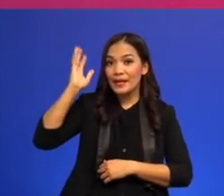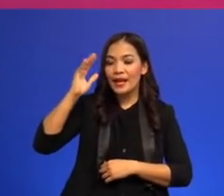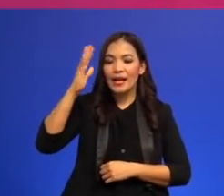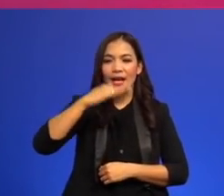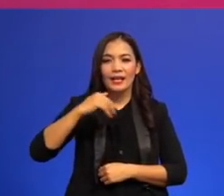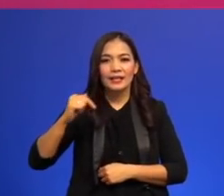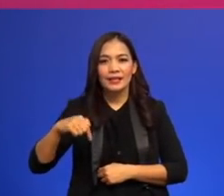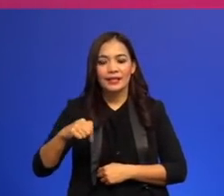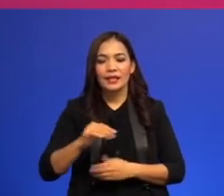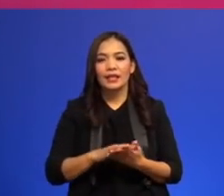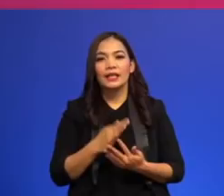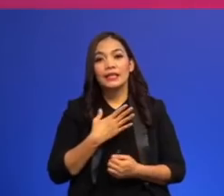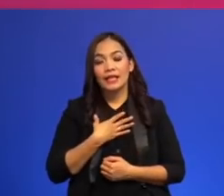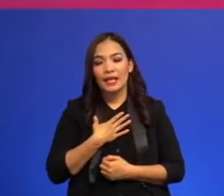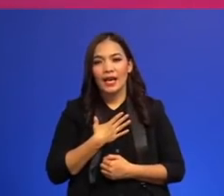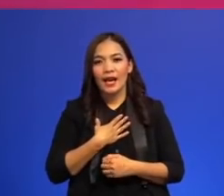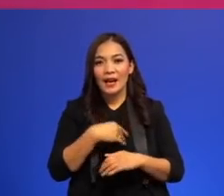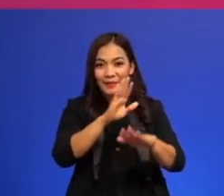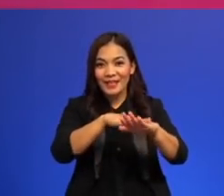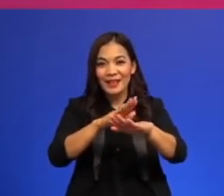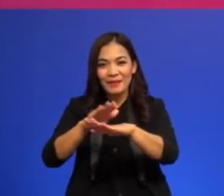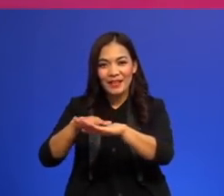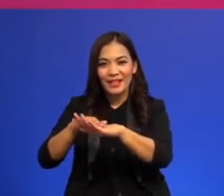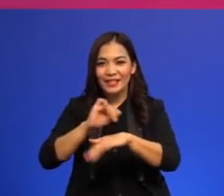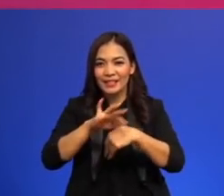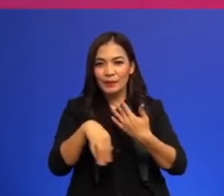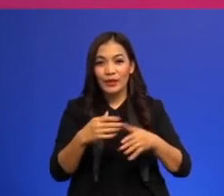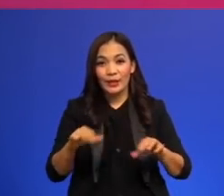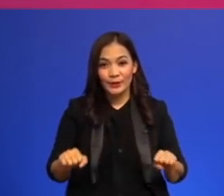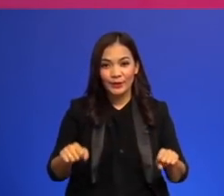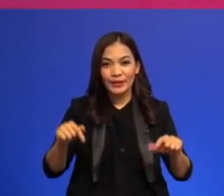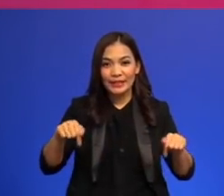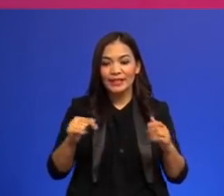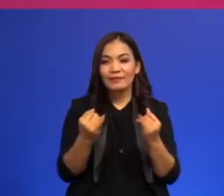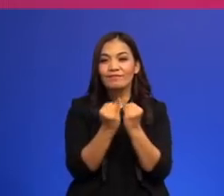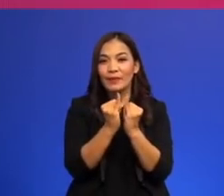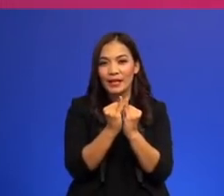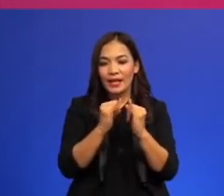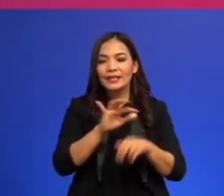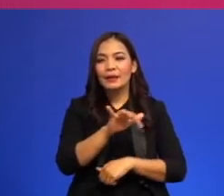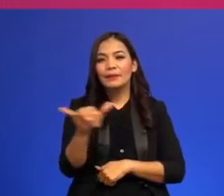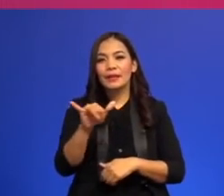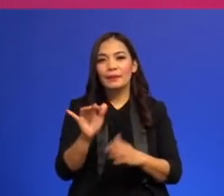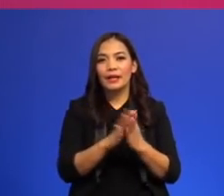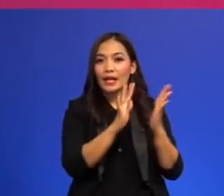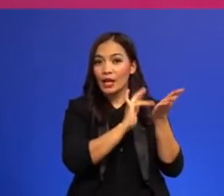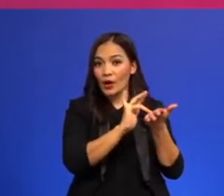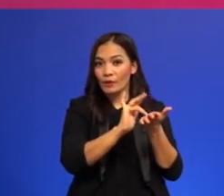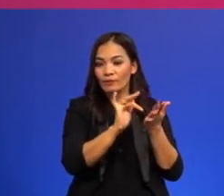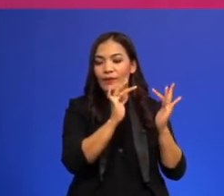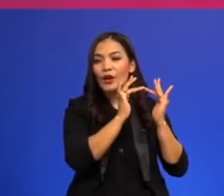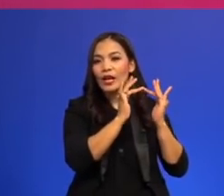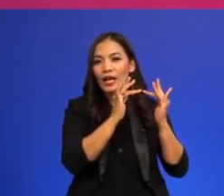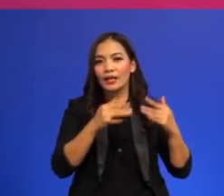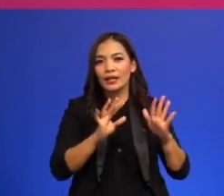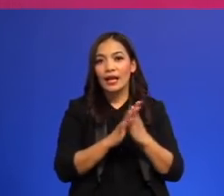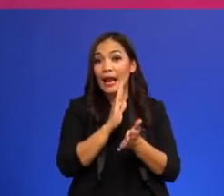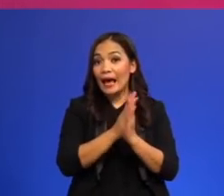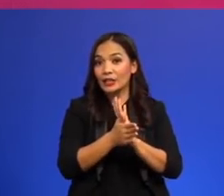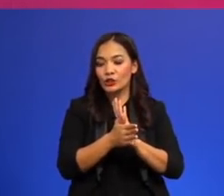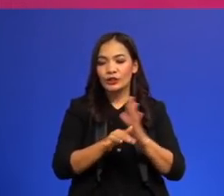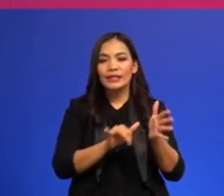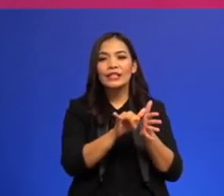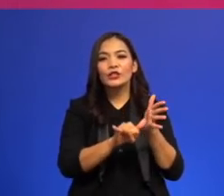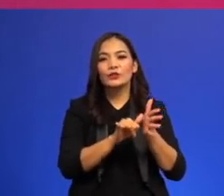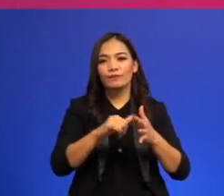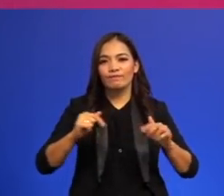ini. Saya boleh menyapa Bapak Ibu yang sudah hadir maupun yang ada di online, menyaksikan secara live di